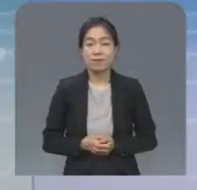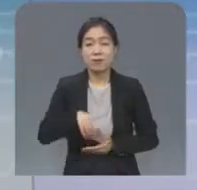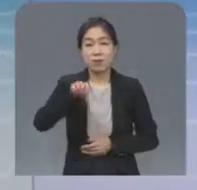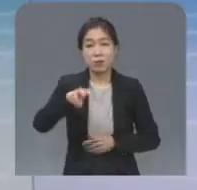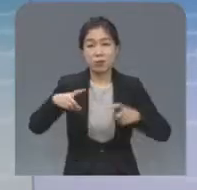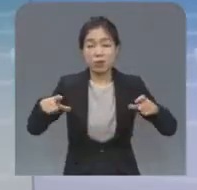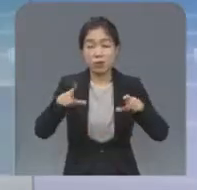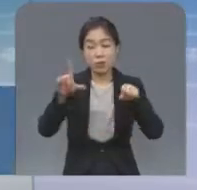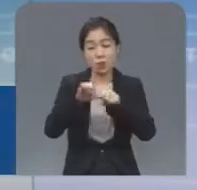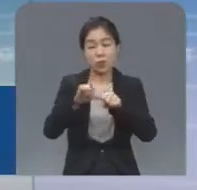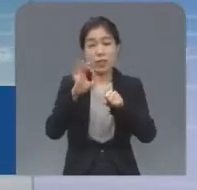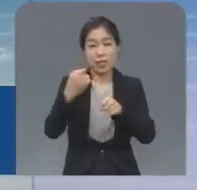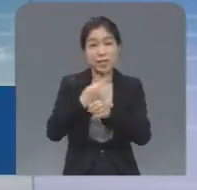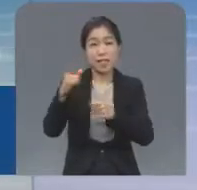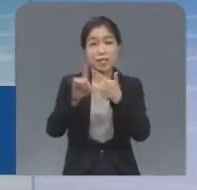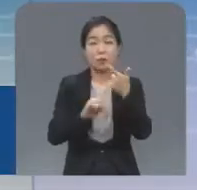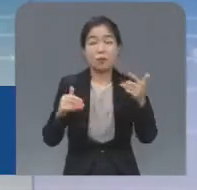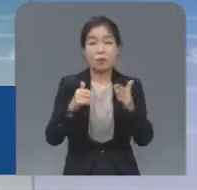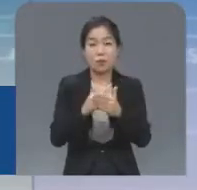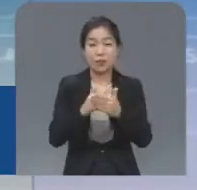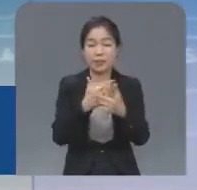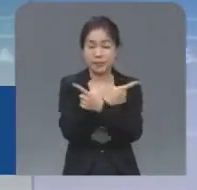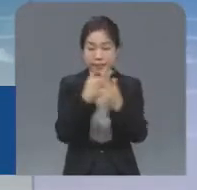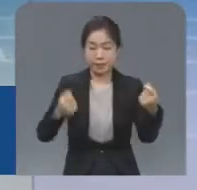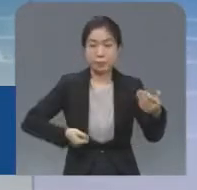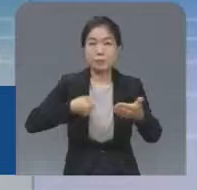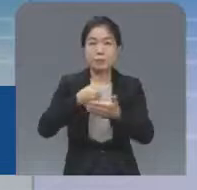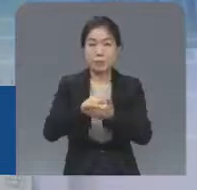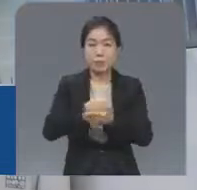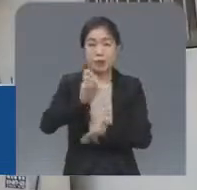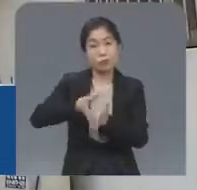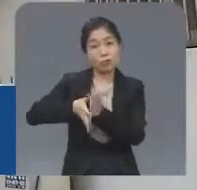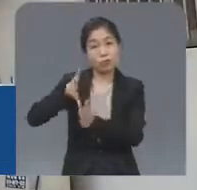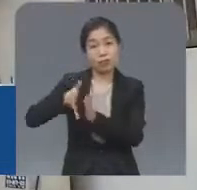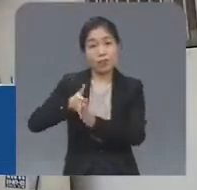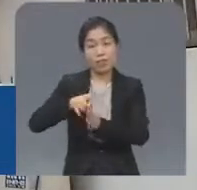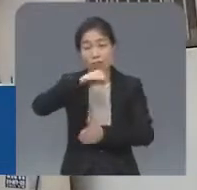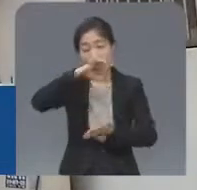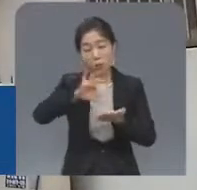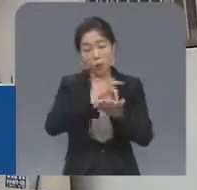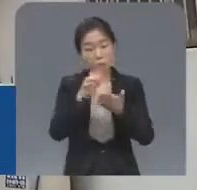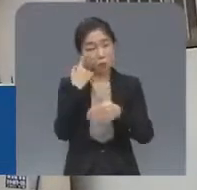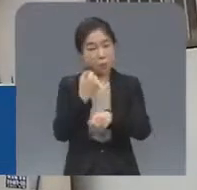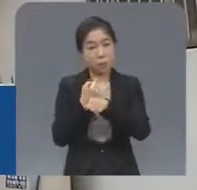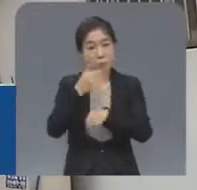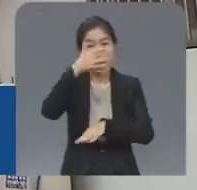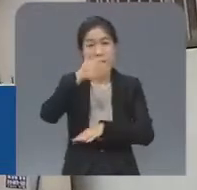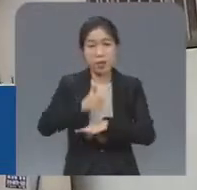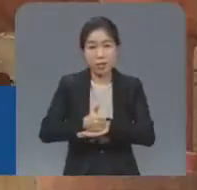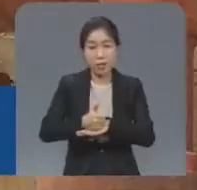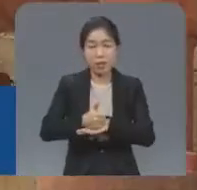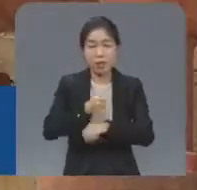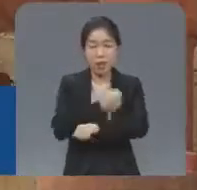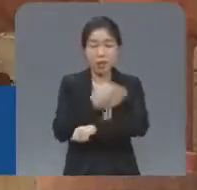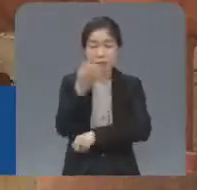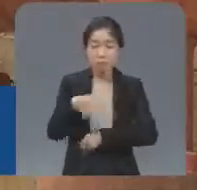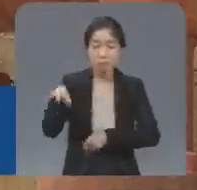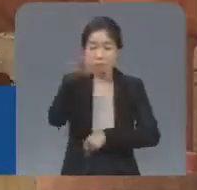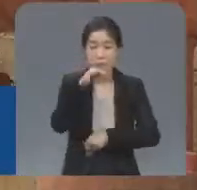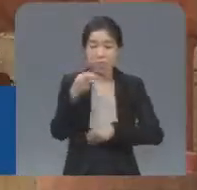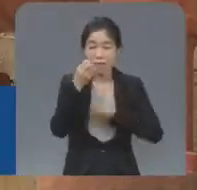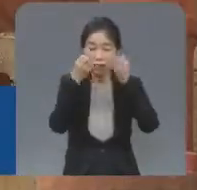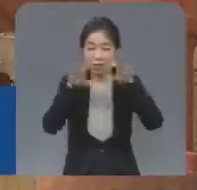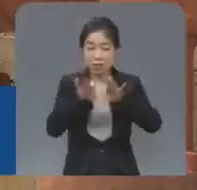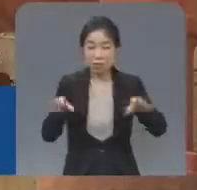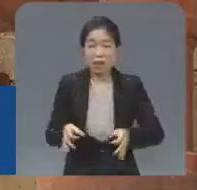광주 지역 도시가스 요금이 내년 6월까지 동결됐습니다. 광주시는 회계법인의 용역 결과 인건비 상승과 신규